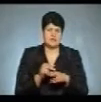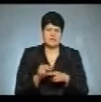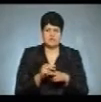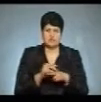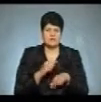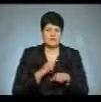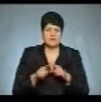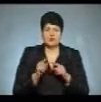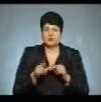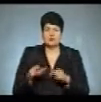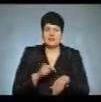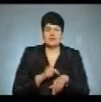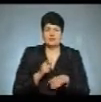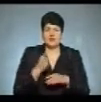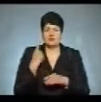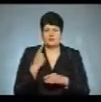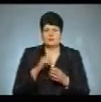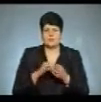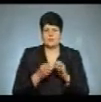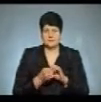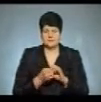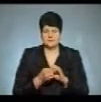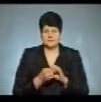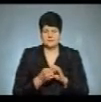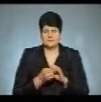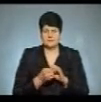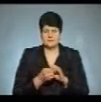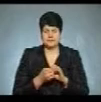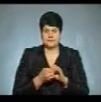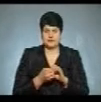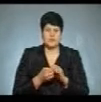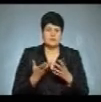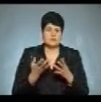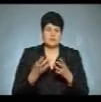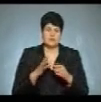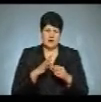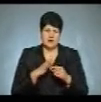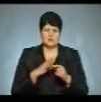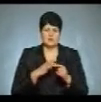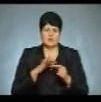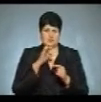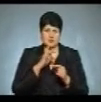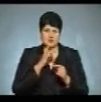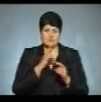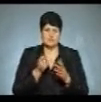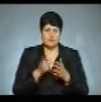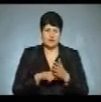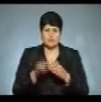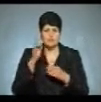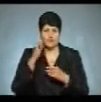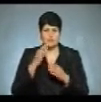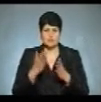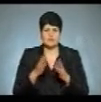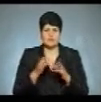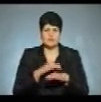навіть не відчувають жодного дискомфорту. Крайні випадки, коли все ж доводиться тимчасово перекривати воду на якісь